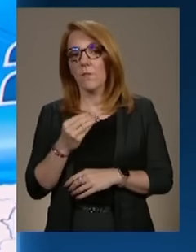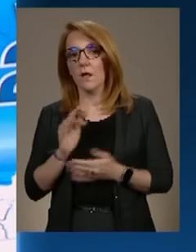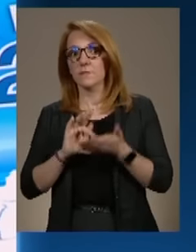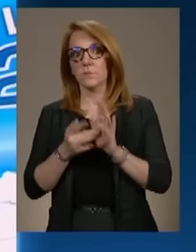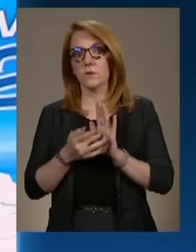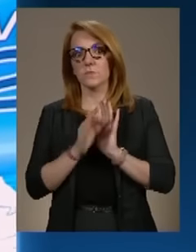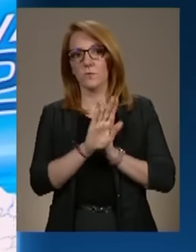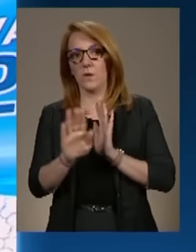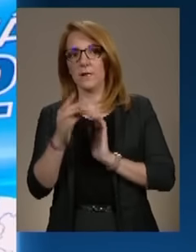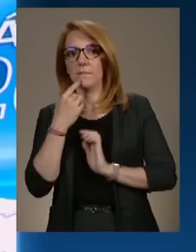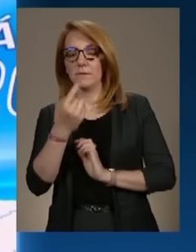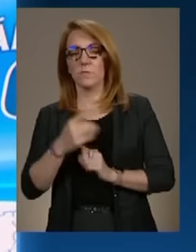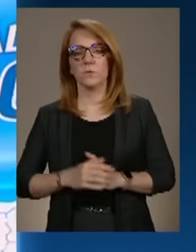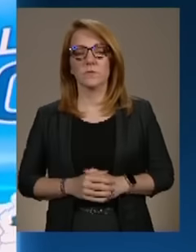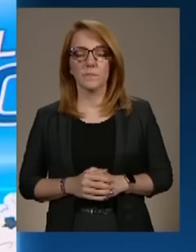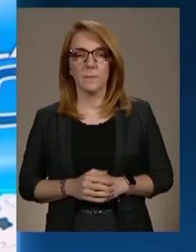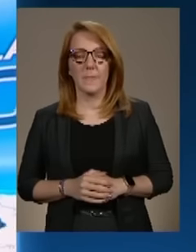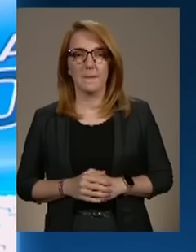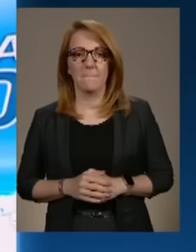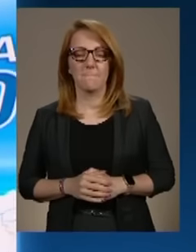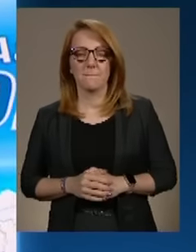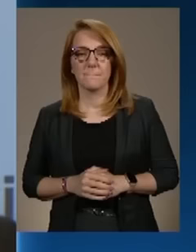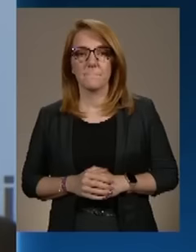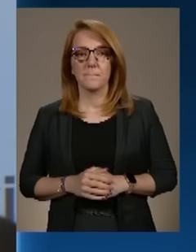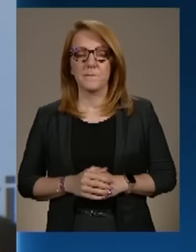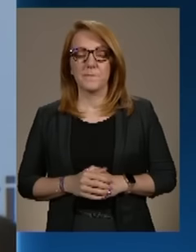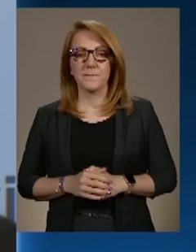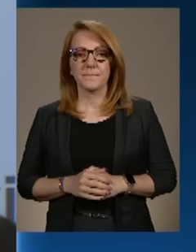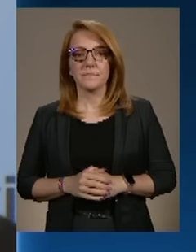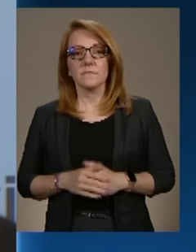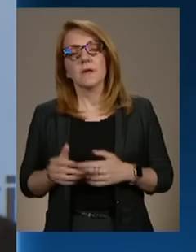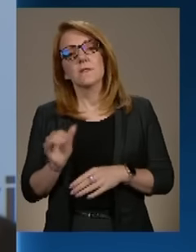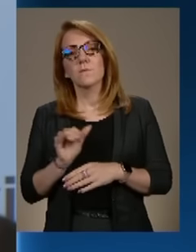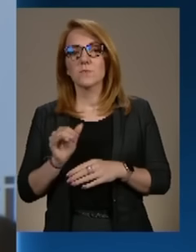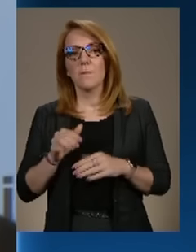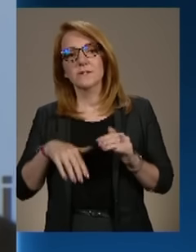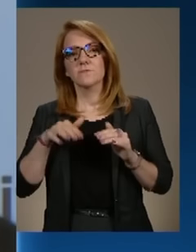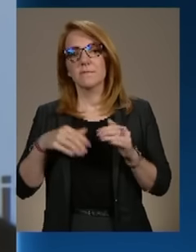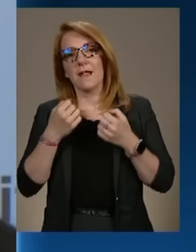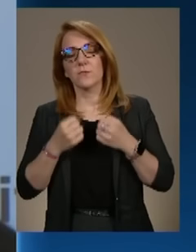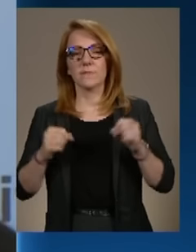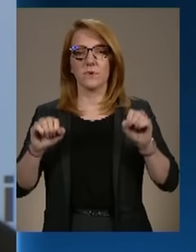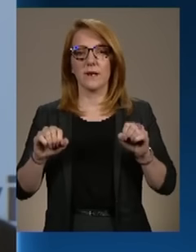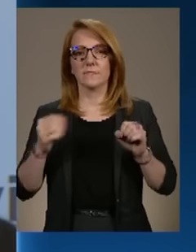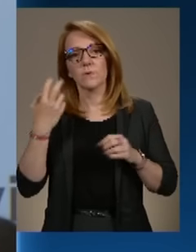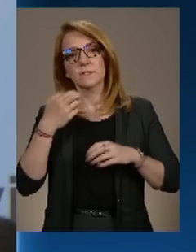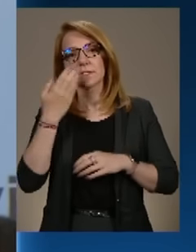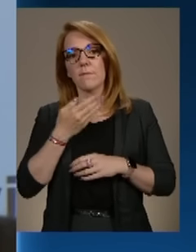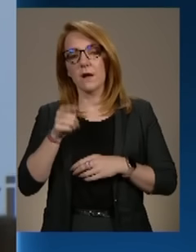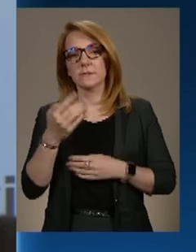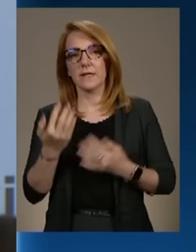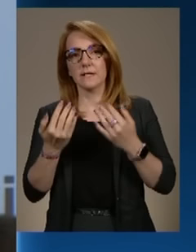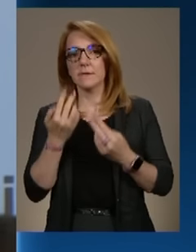mit mondott hát budapest egy vibráló demokrácia azt hiszem hogyha ezeket az eredményeket